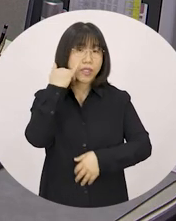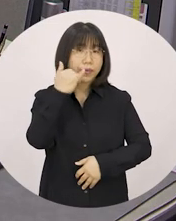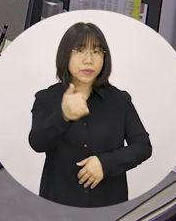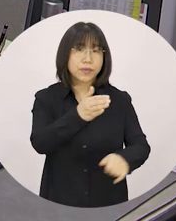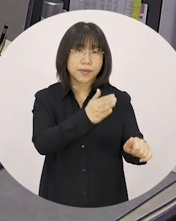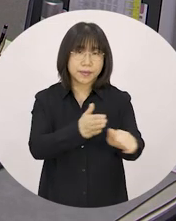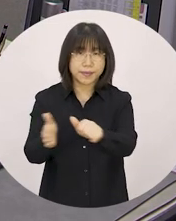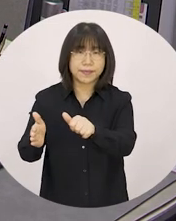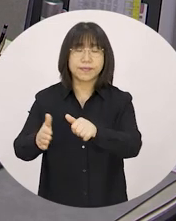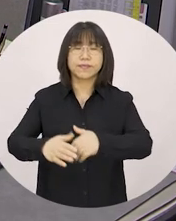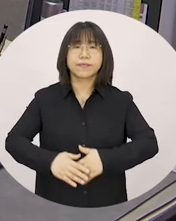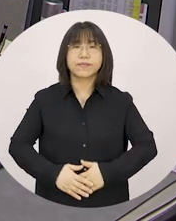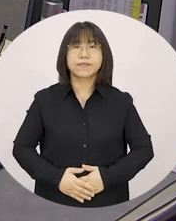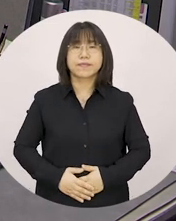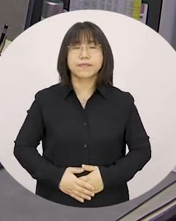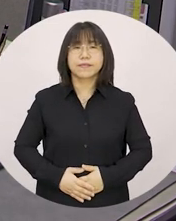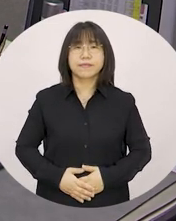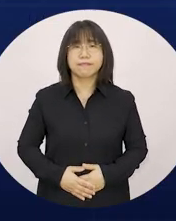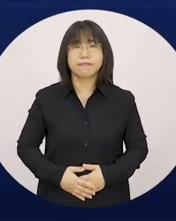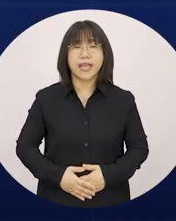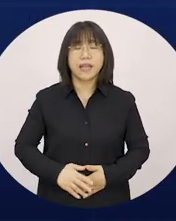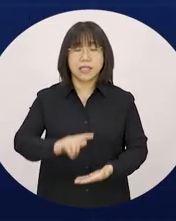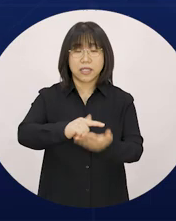건강관리과로 문의하면 됩니다.